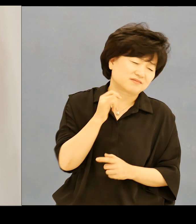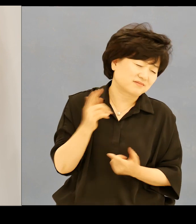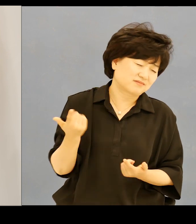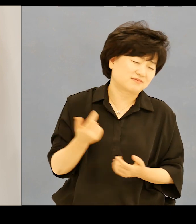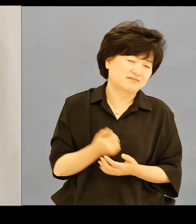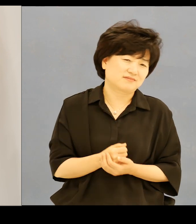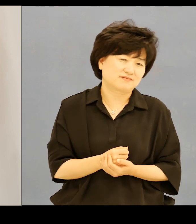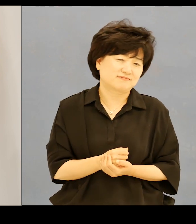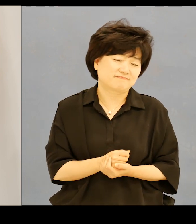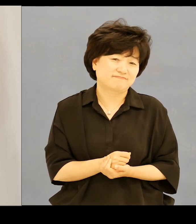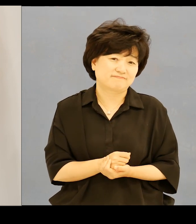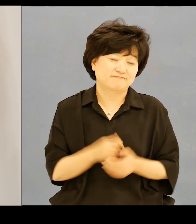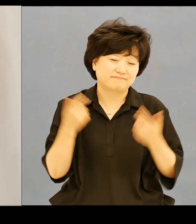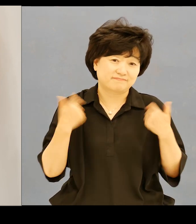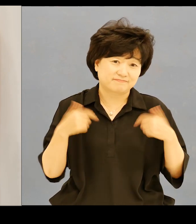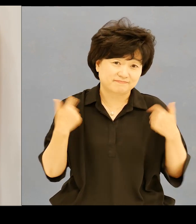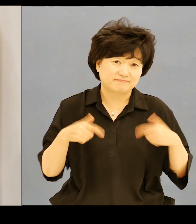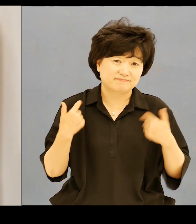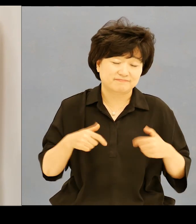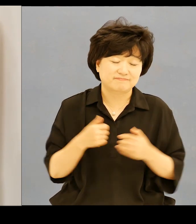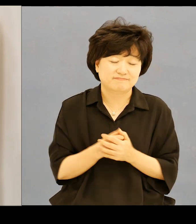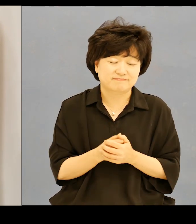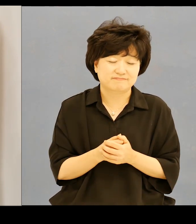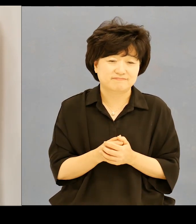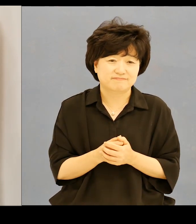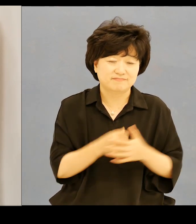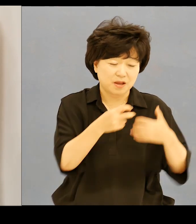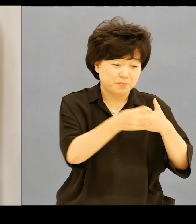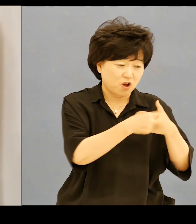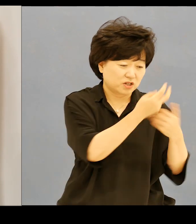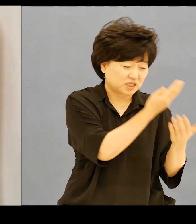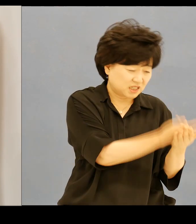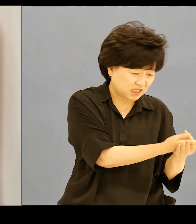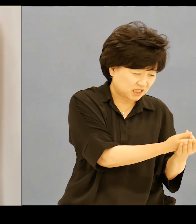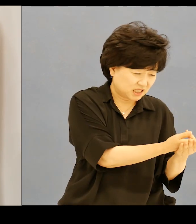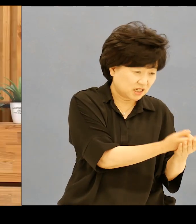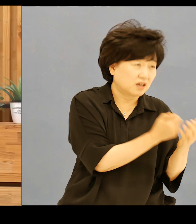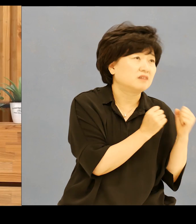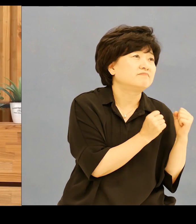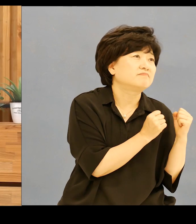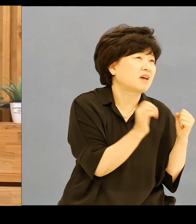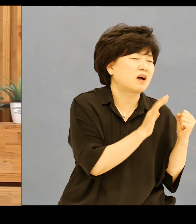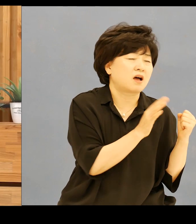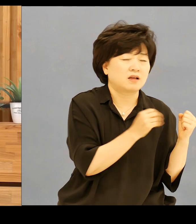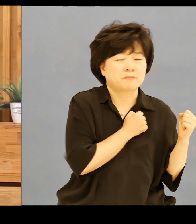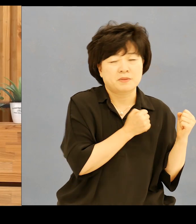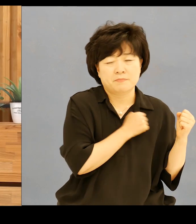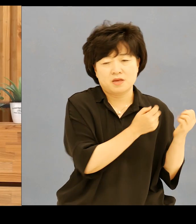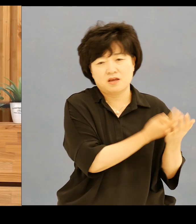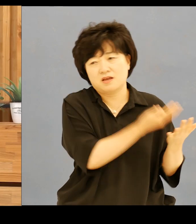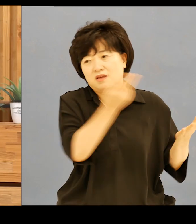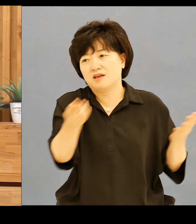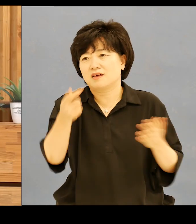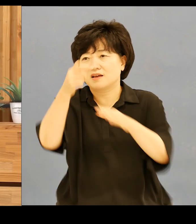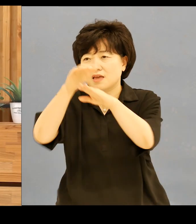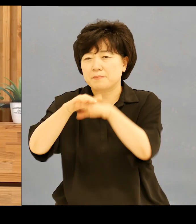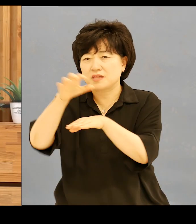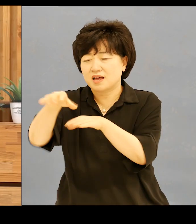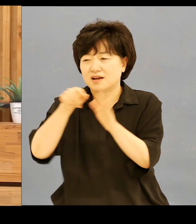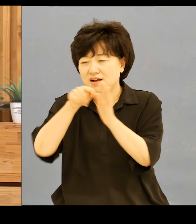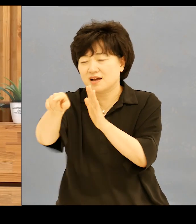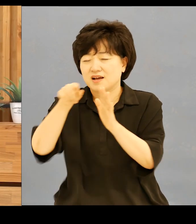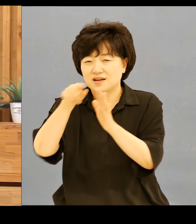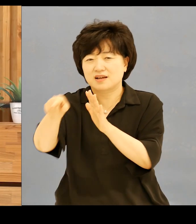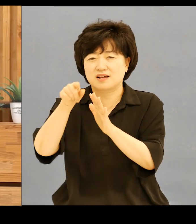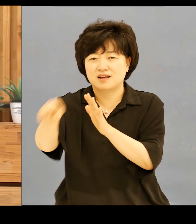이제 매일매일 그 병실에 있지도 않고 계속 예배당으로 갔어요, 저는. 아, 잘 때만 이제 병실에 있었어요.